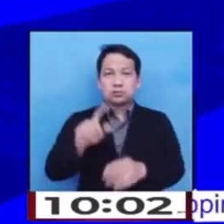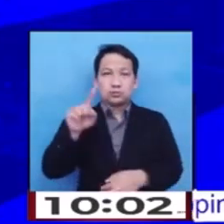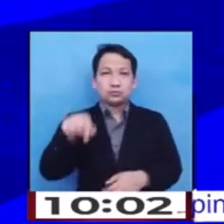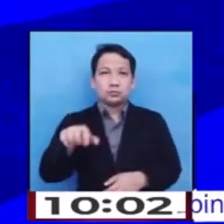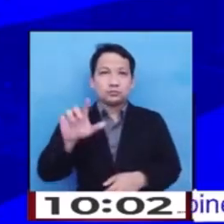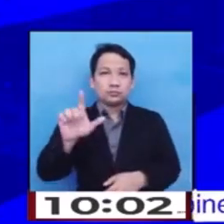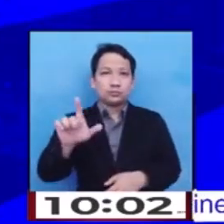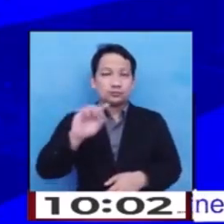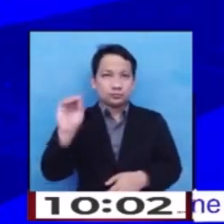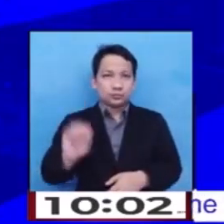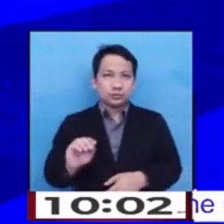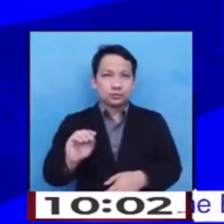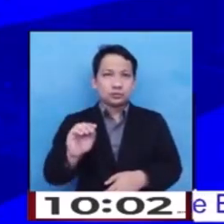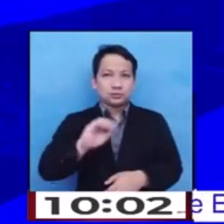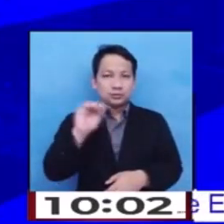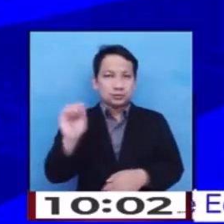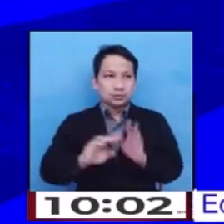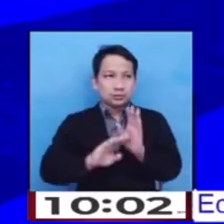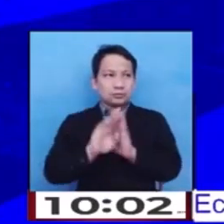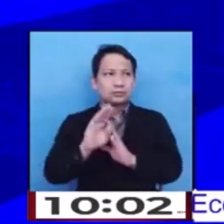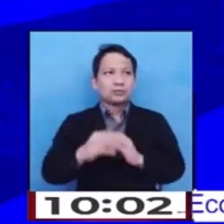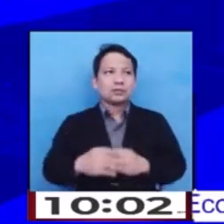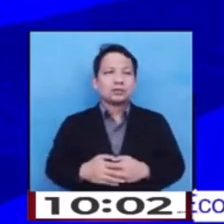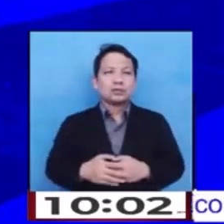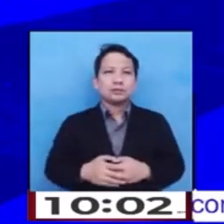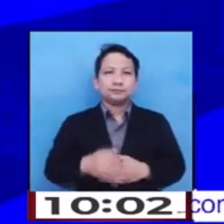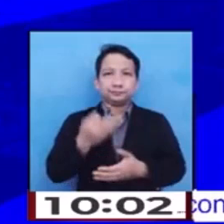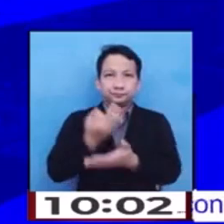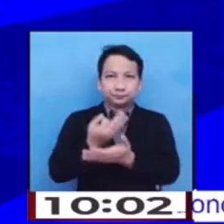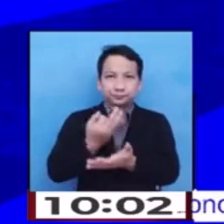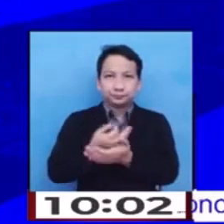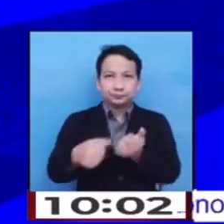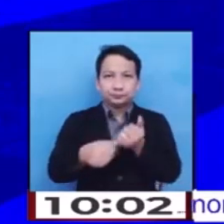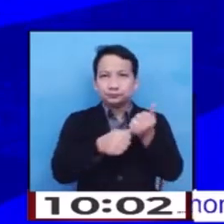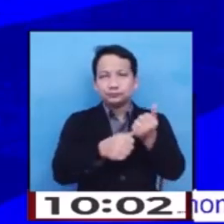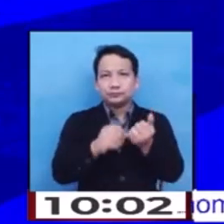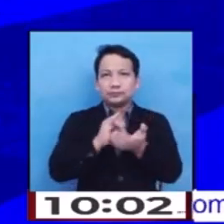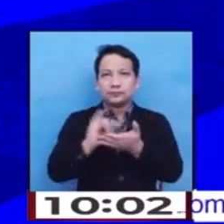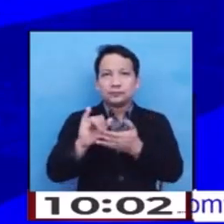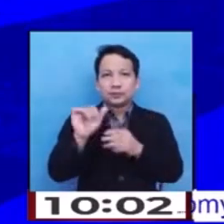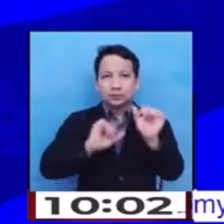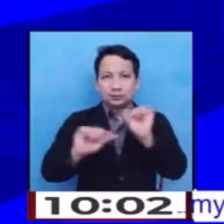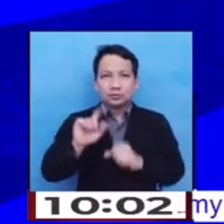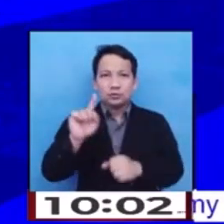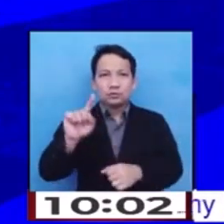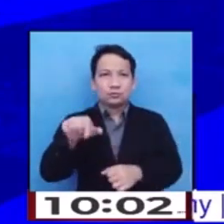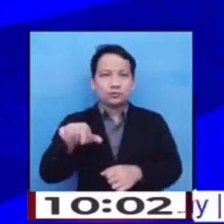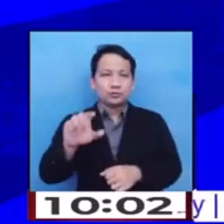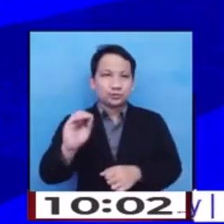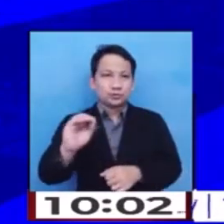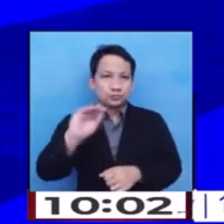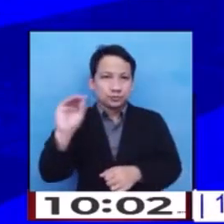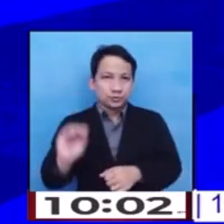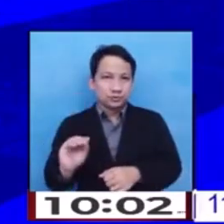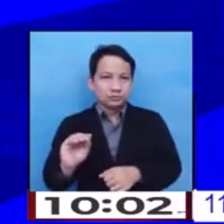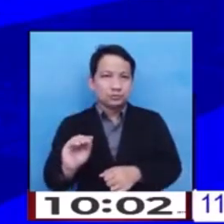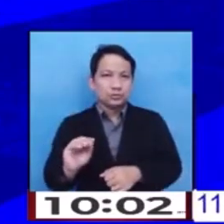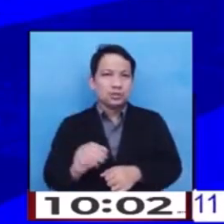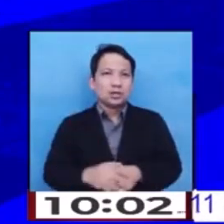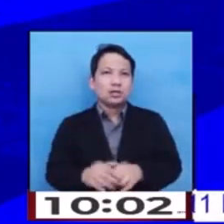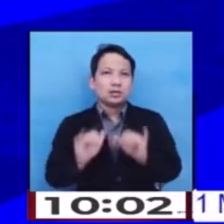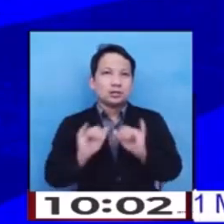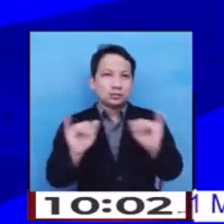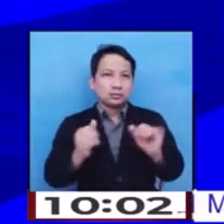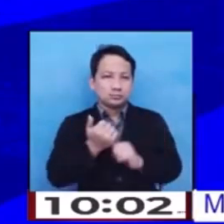1.1 percentage points, financial and insurance activities na nag-ambag ng 1.0 percentage point, at